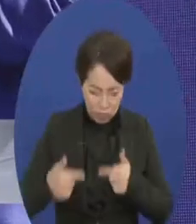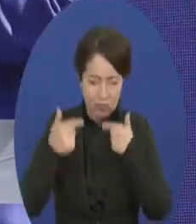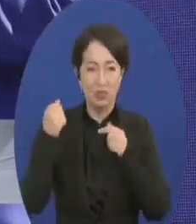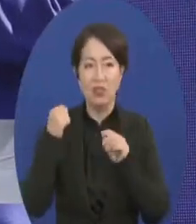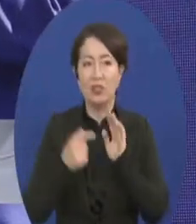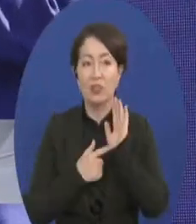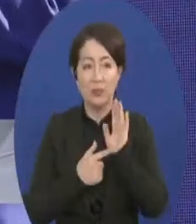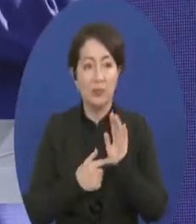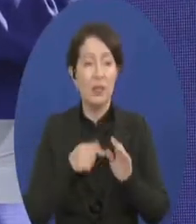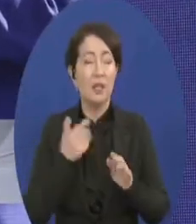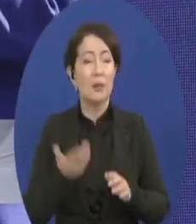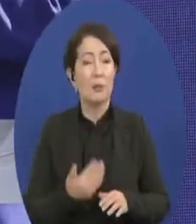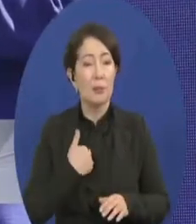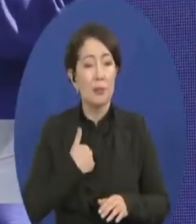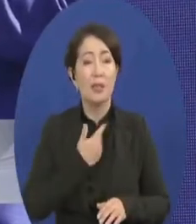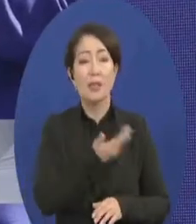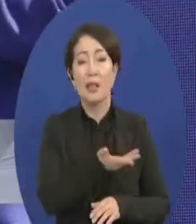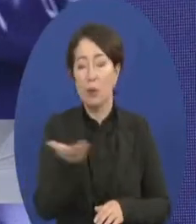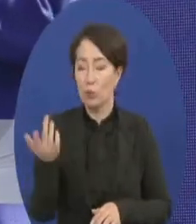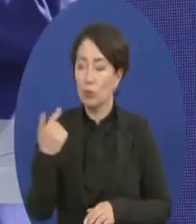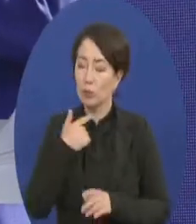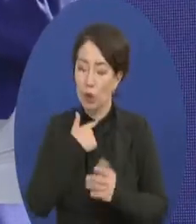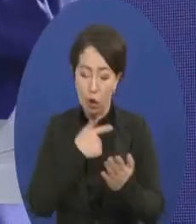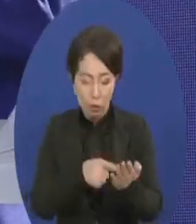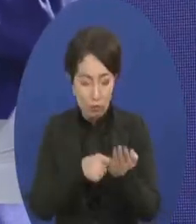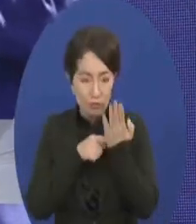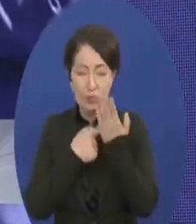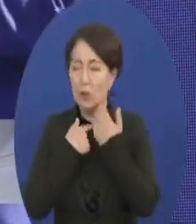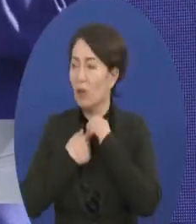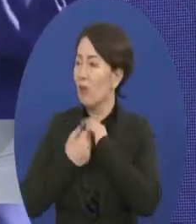болно. Би та бүгдийн дуу хоолой байж,